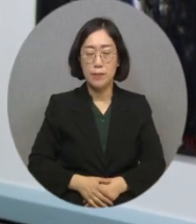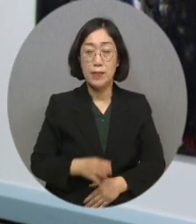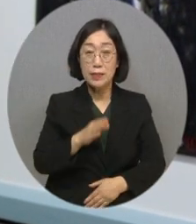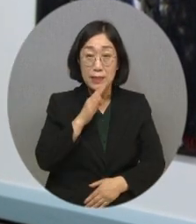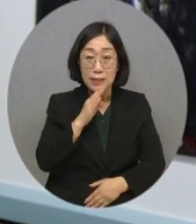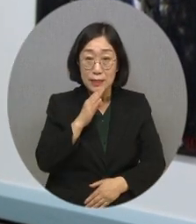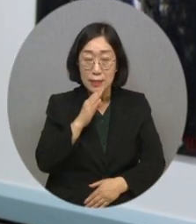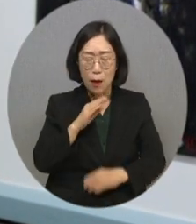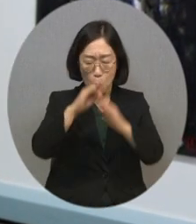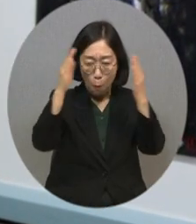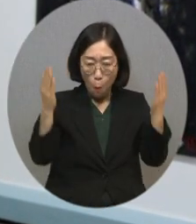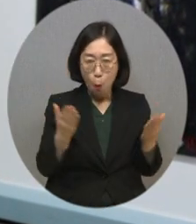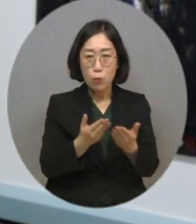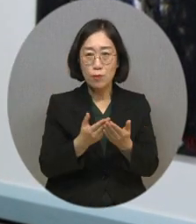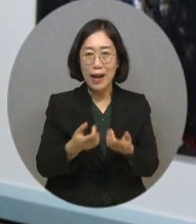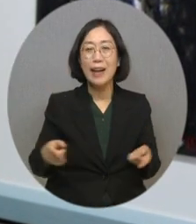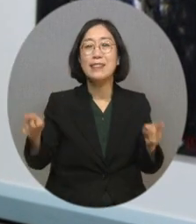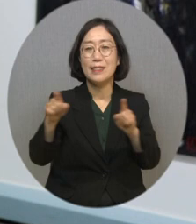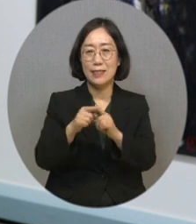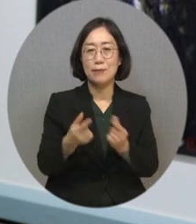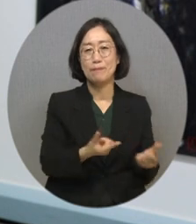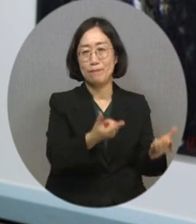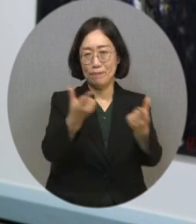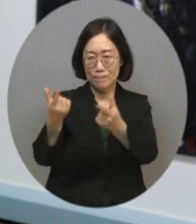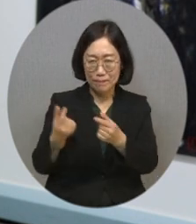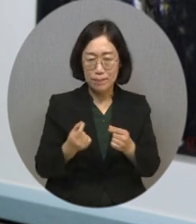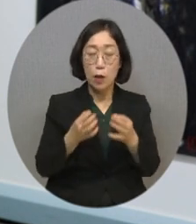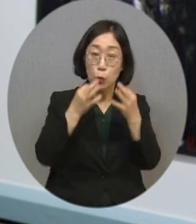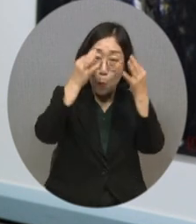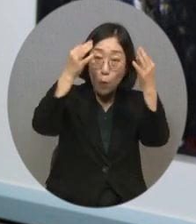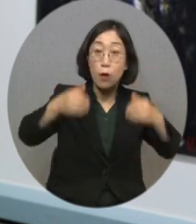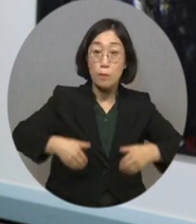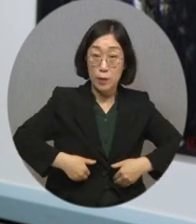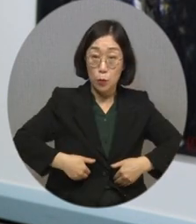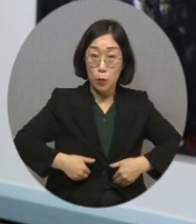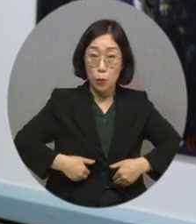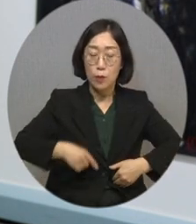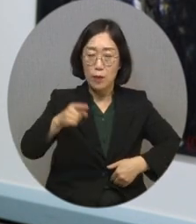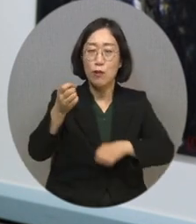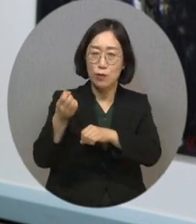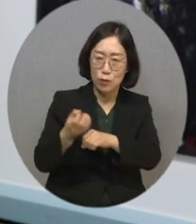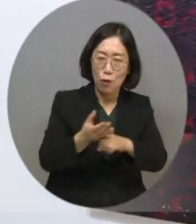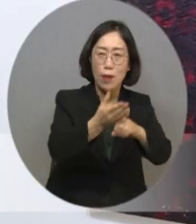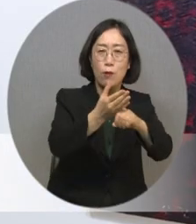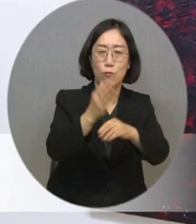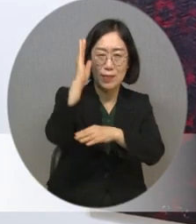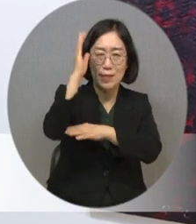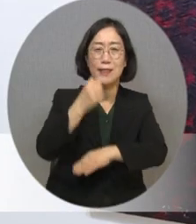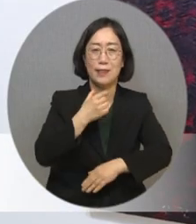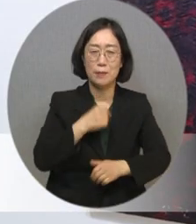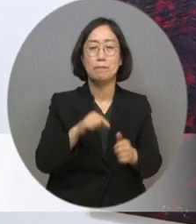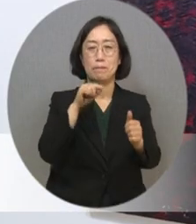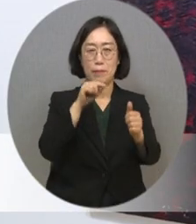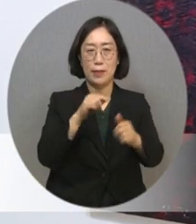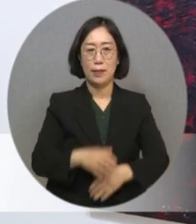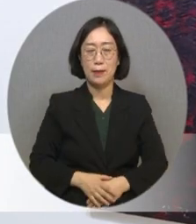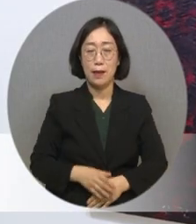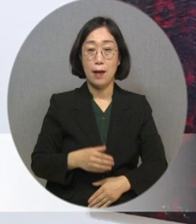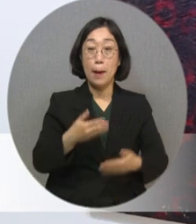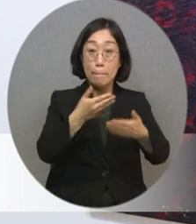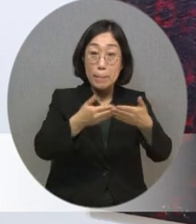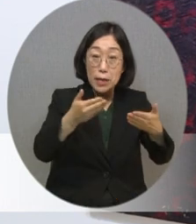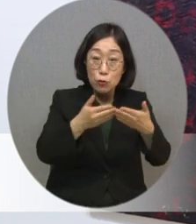연대가 절실하다는 믿음과 소망을 담은 것으로 작가는 이를 전하고자 합니다. 제가 미술인의 한